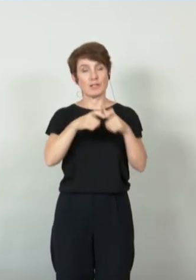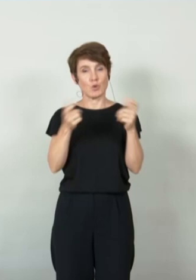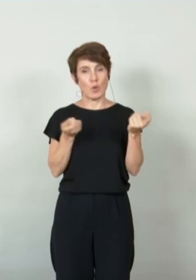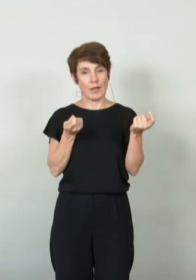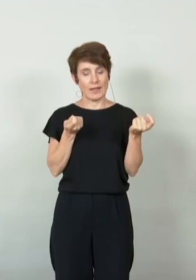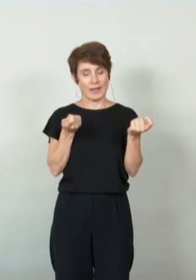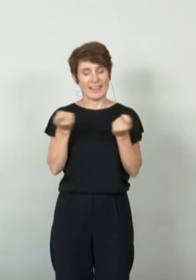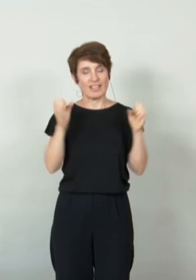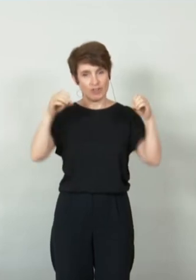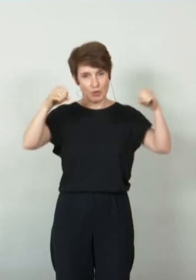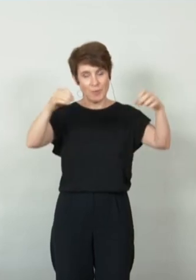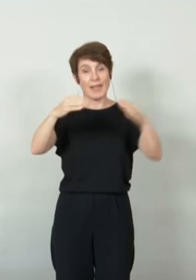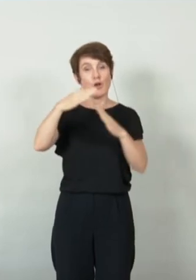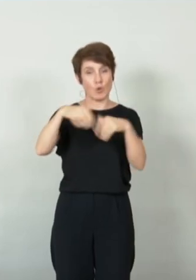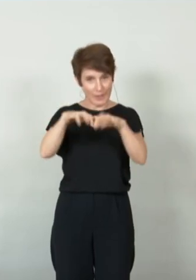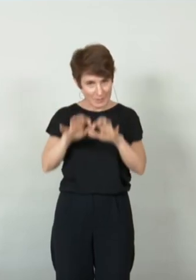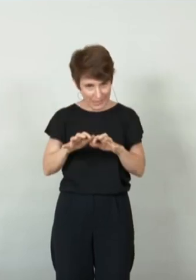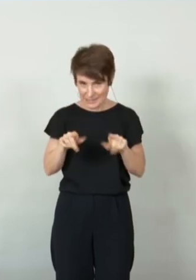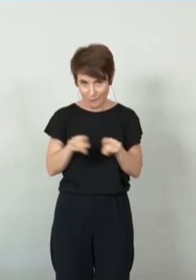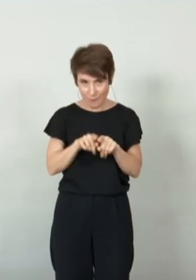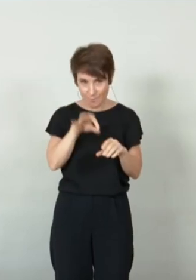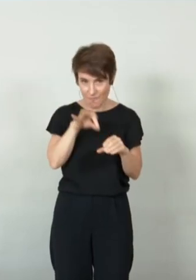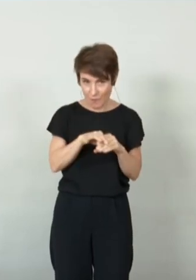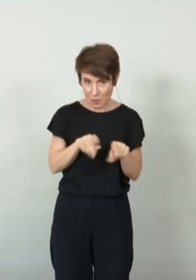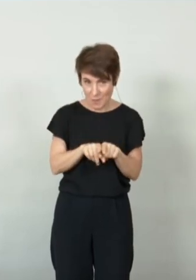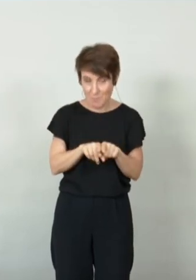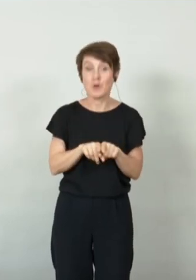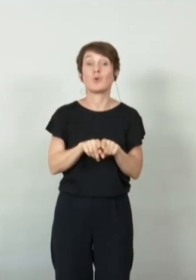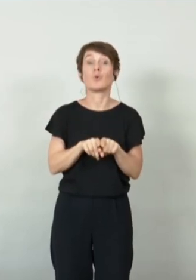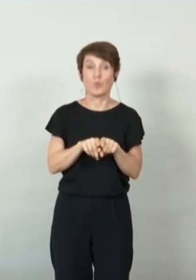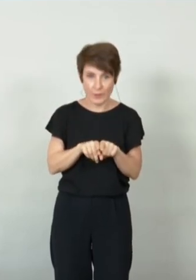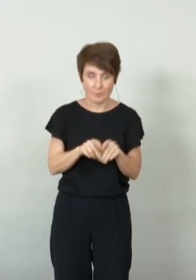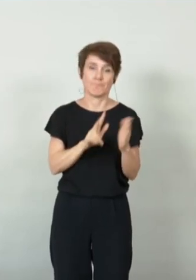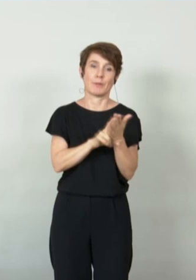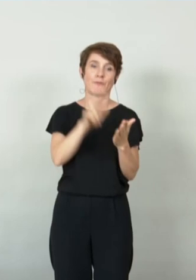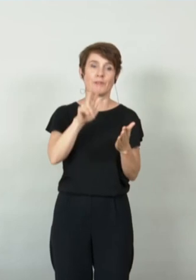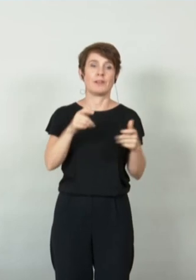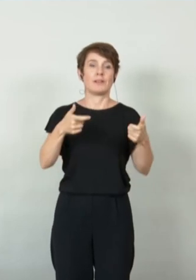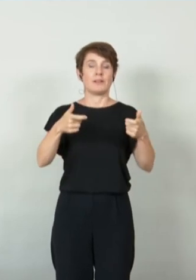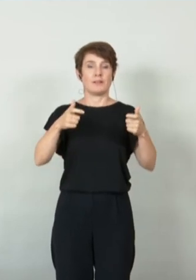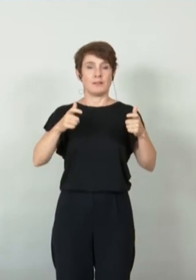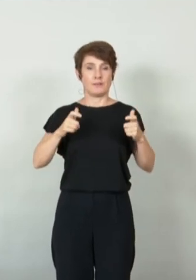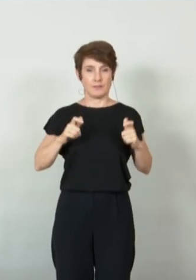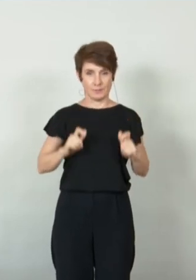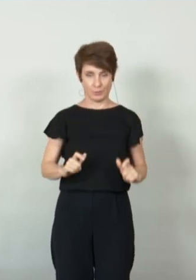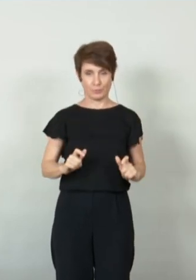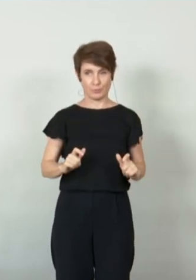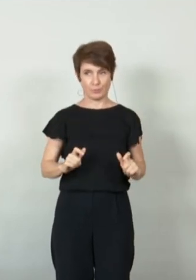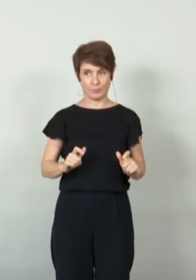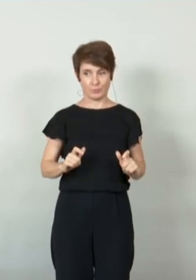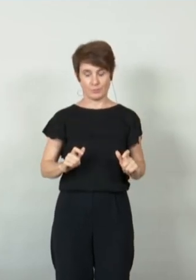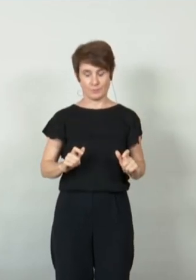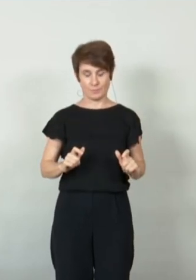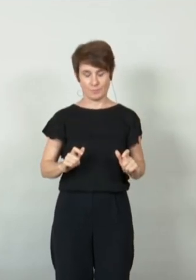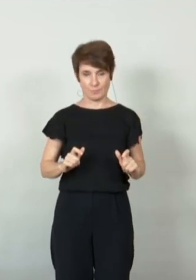contrat administratif 2022 même vote même va te délibération adoptées nous passons